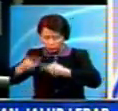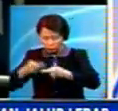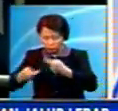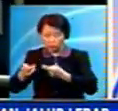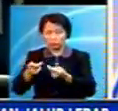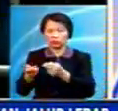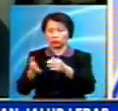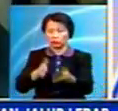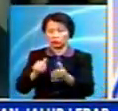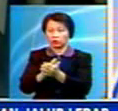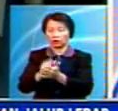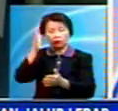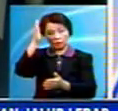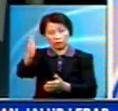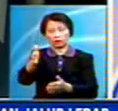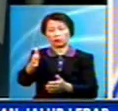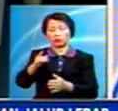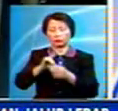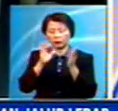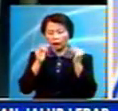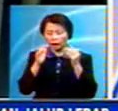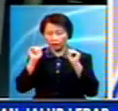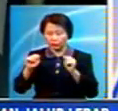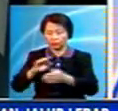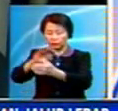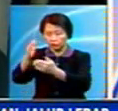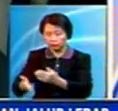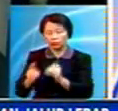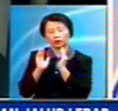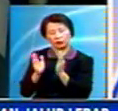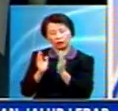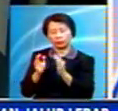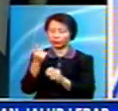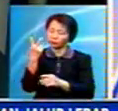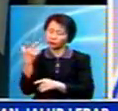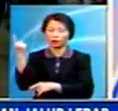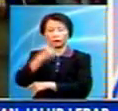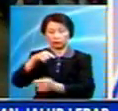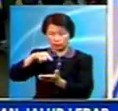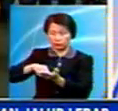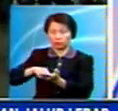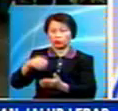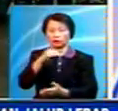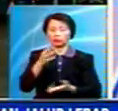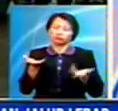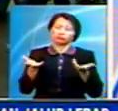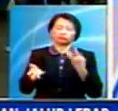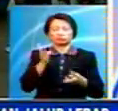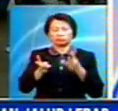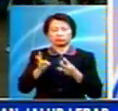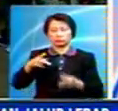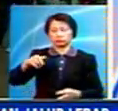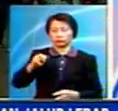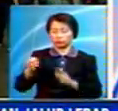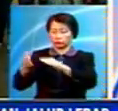pengurusan jenazah yang akan diharapkan dapat diselesaikan dalam tempoh beberapa hari ini. Dan walau bagaimanapun,